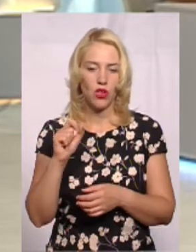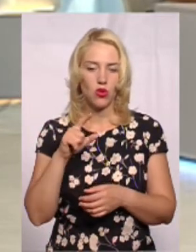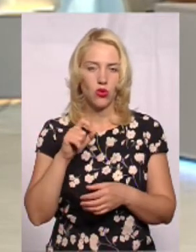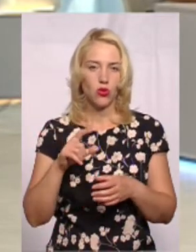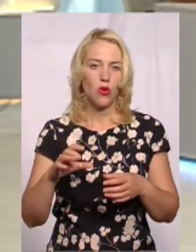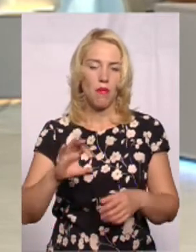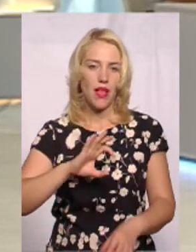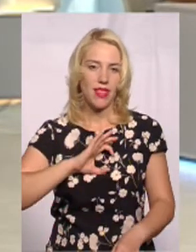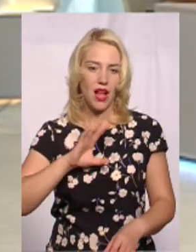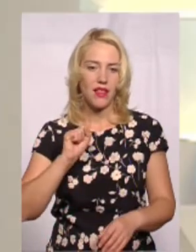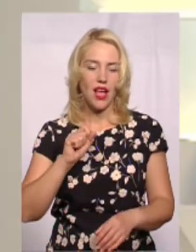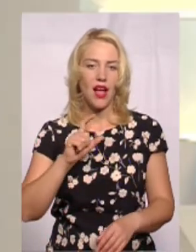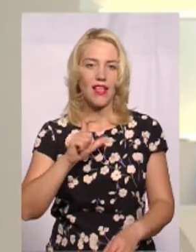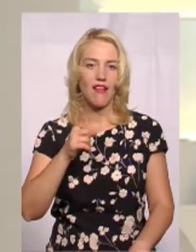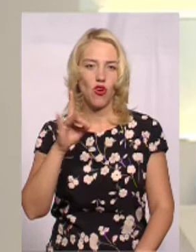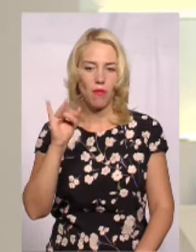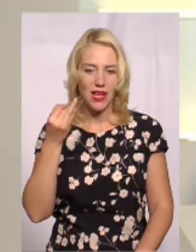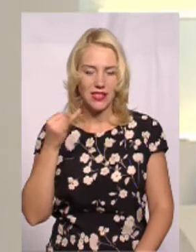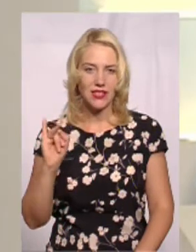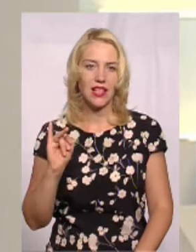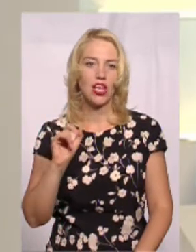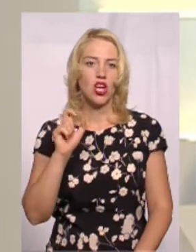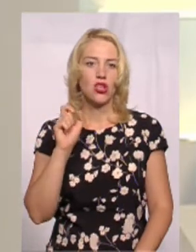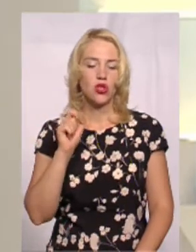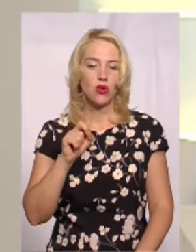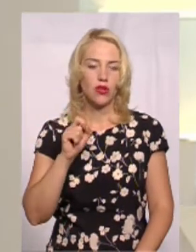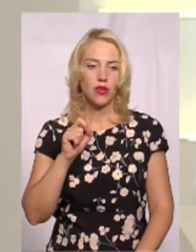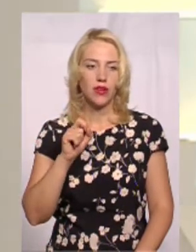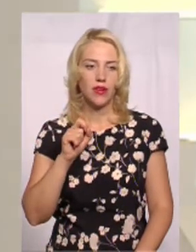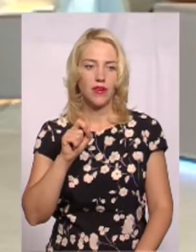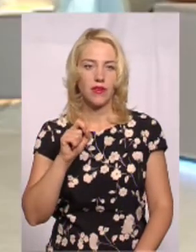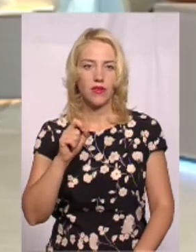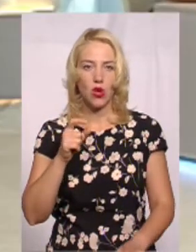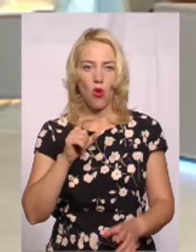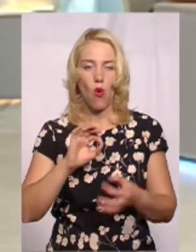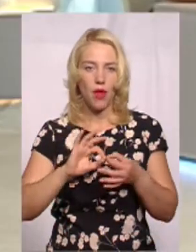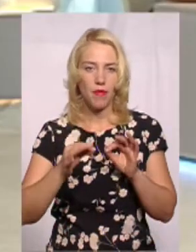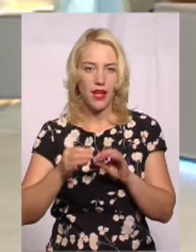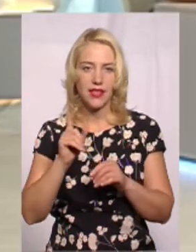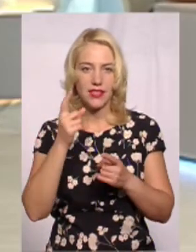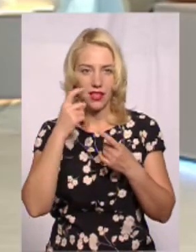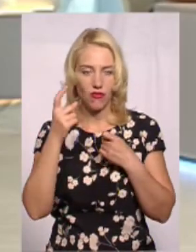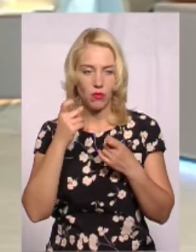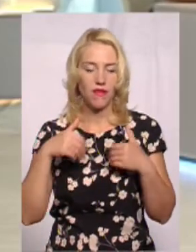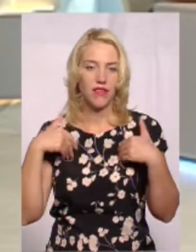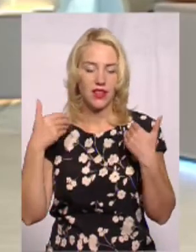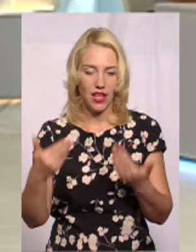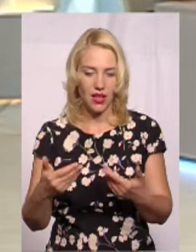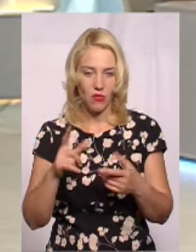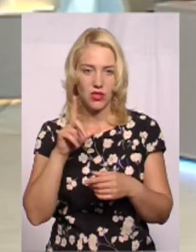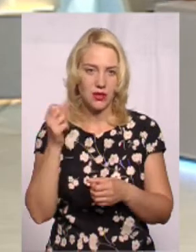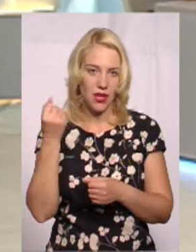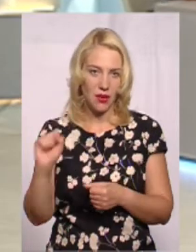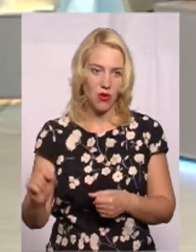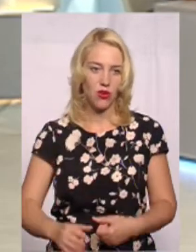на європейській юніорській олімпіаді з інформатики. Вітаю. І в нашій програмі вітаю. І з перемогою вітаю,